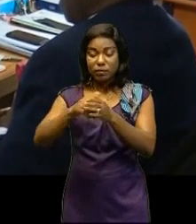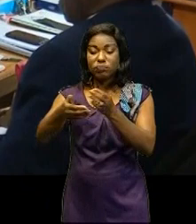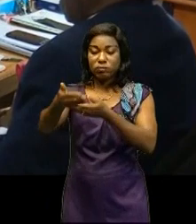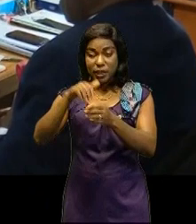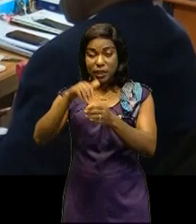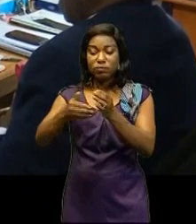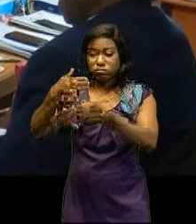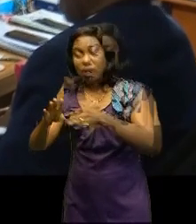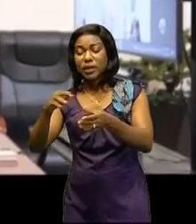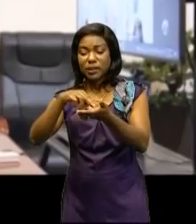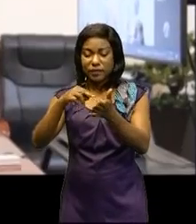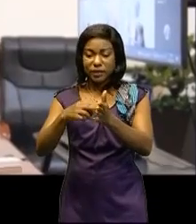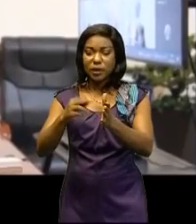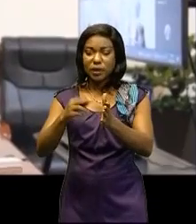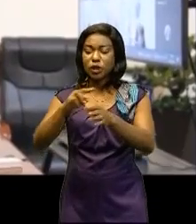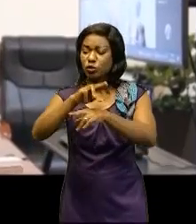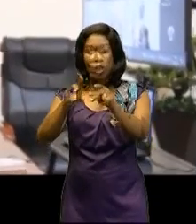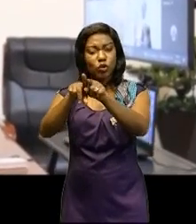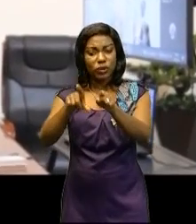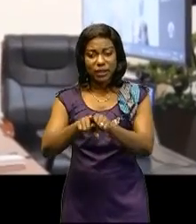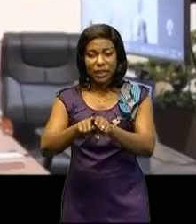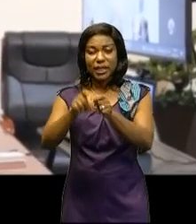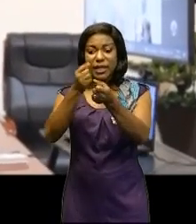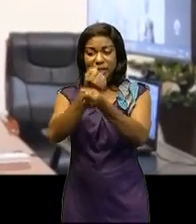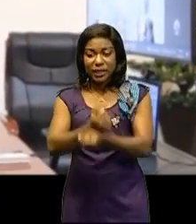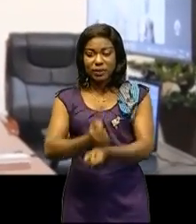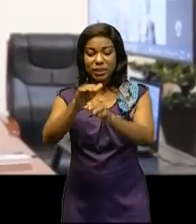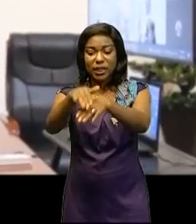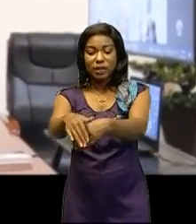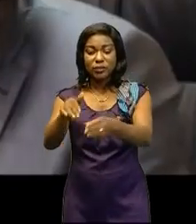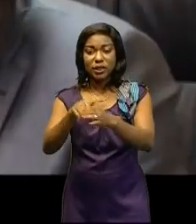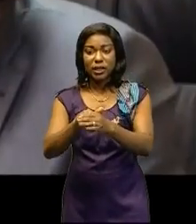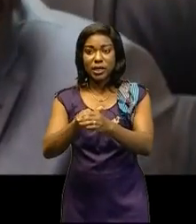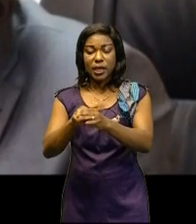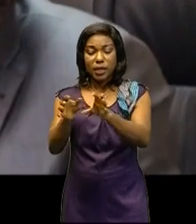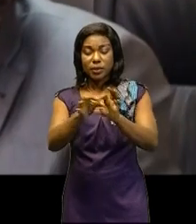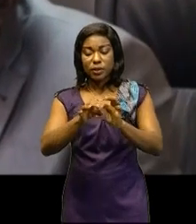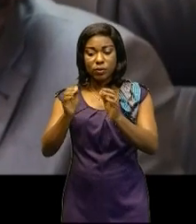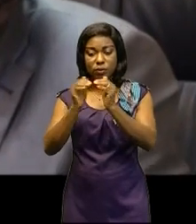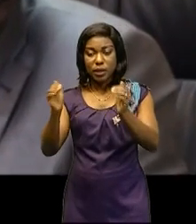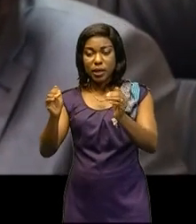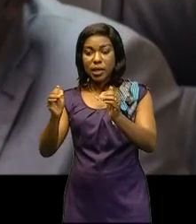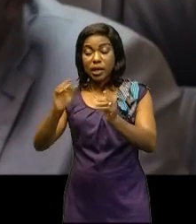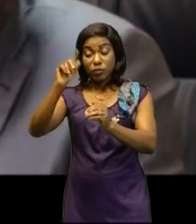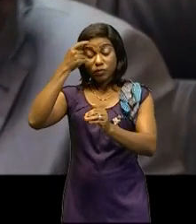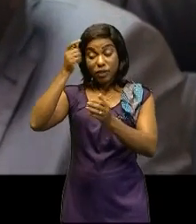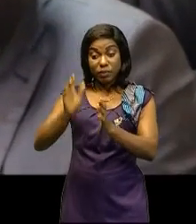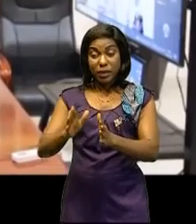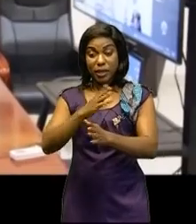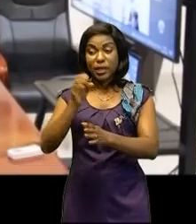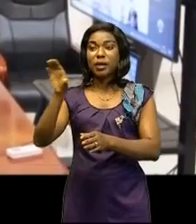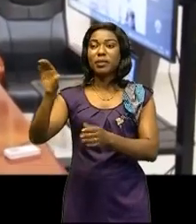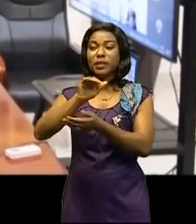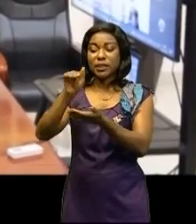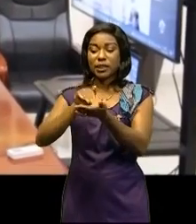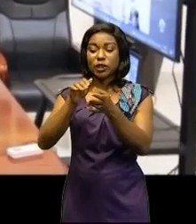monétaire prudente, les respects des engagements pris dans le cadre du pacte de stabilité entre le gouvernement et la Banque